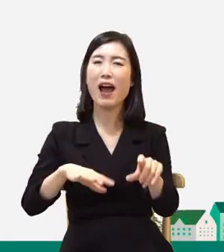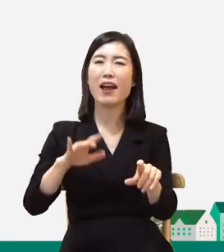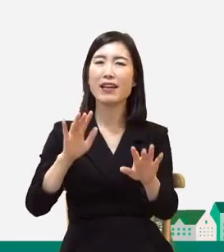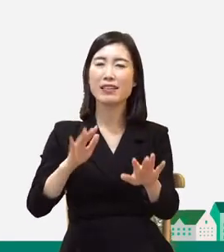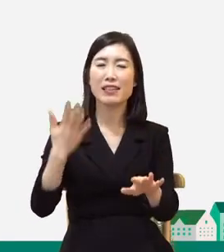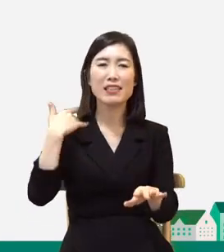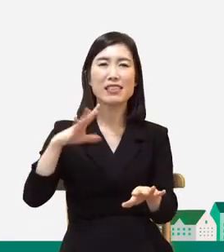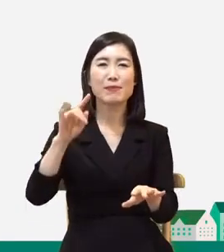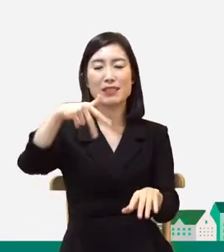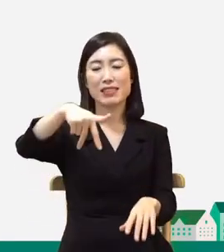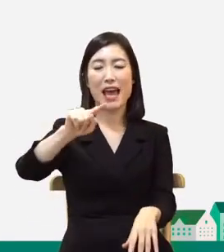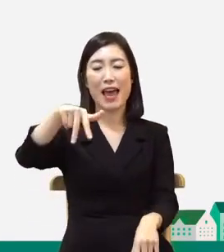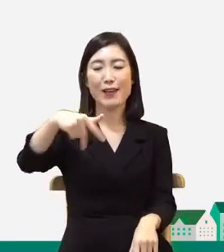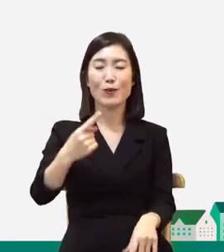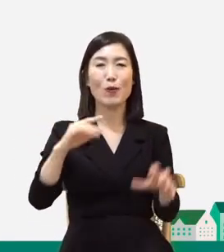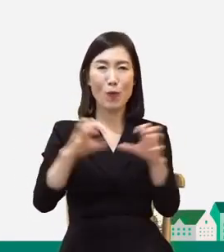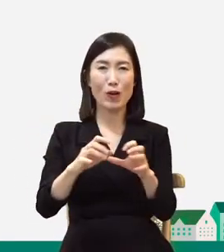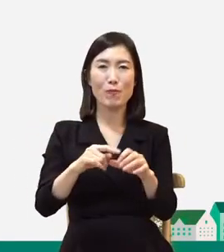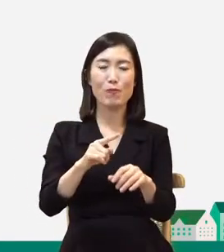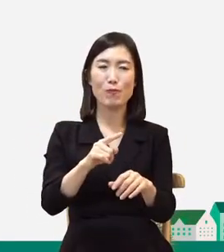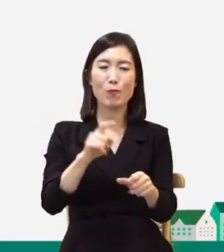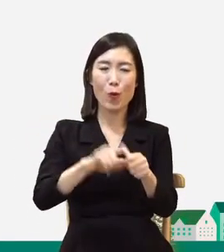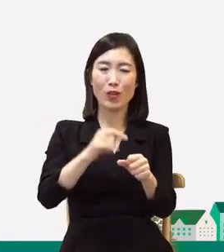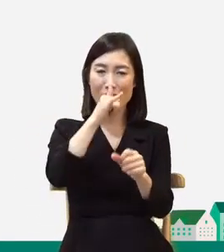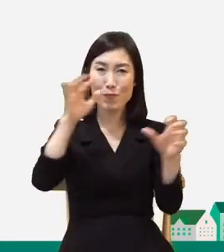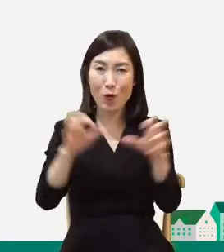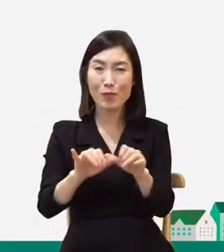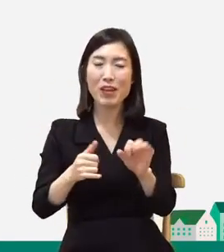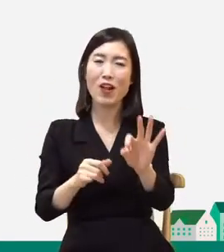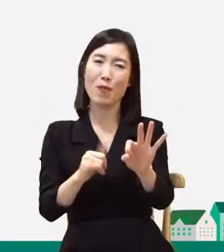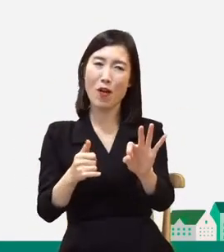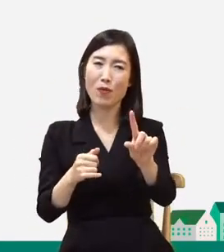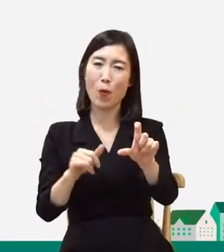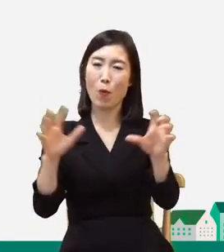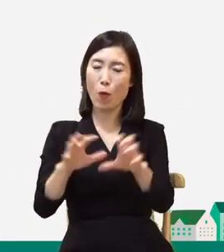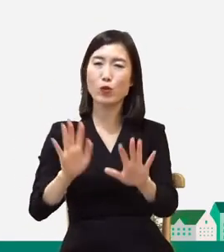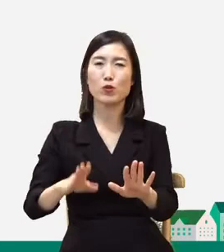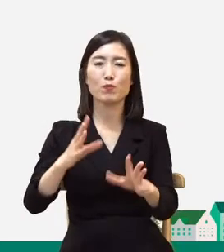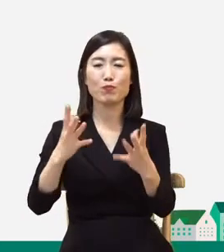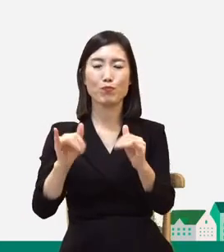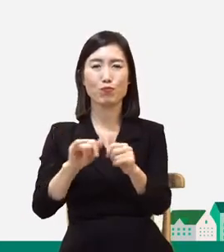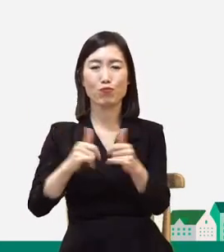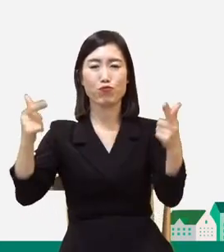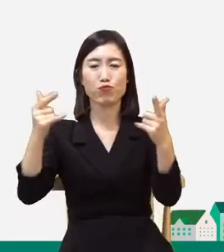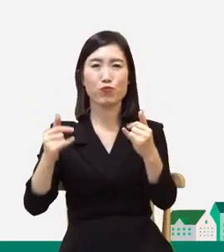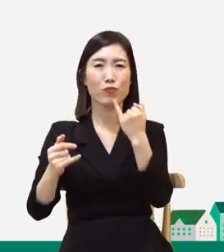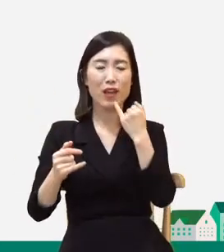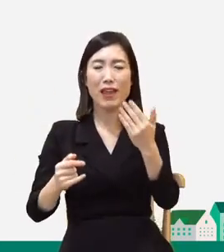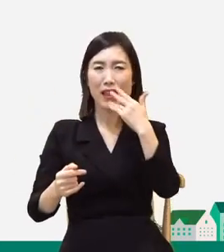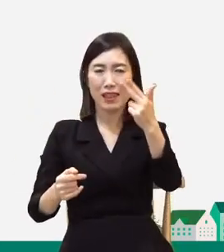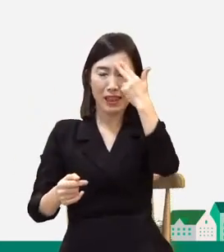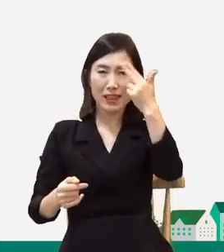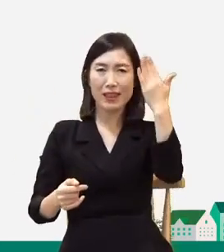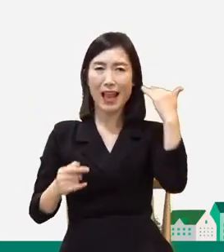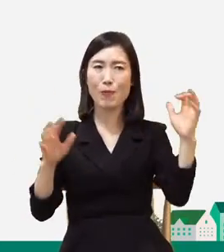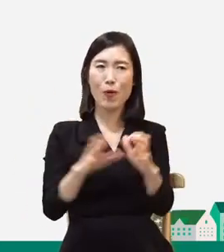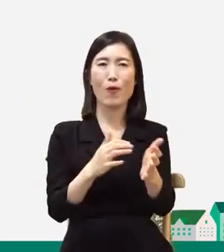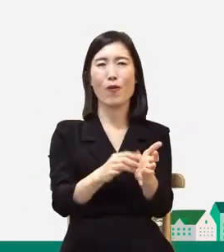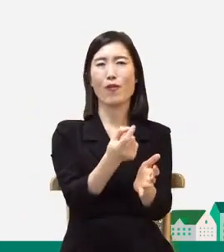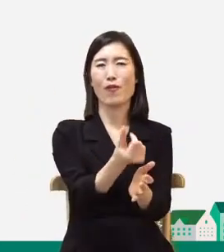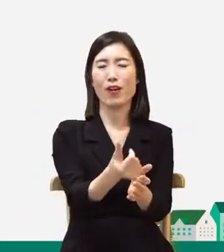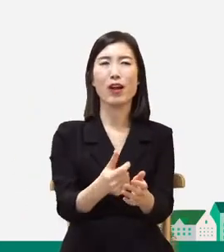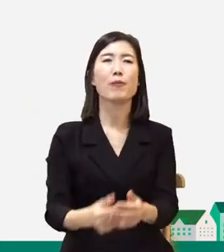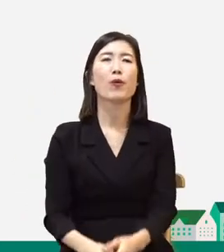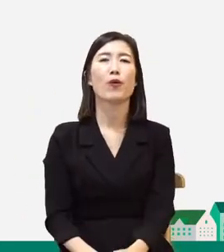자조 모임이 처음부터 굉장히 활발했던 것은 아닙니다. 제가 담당하고 있는 서북 모임 같은 경우에는